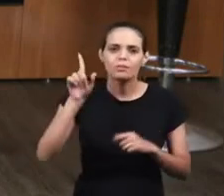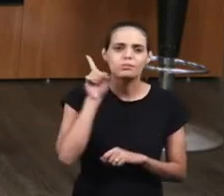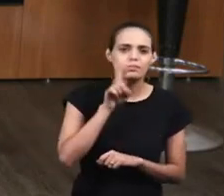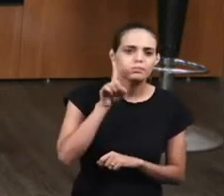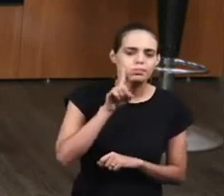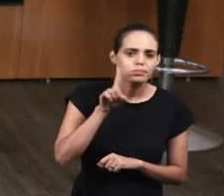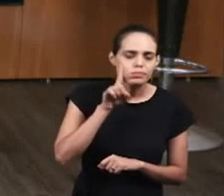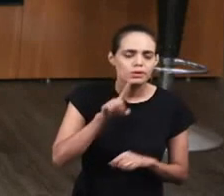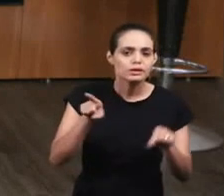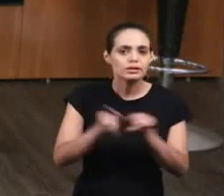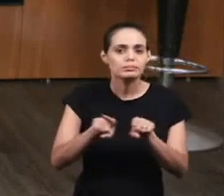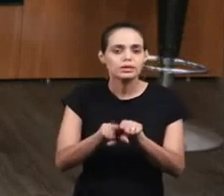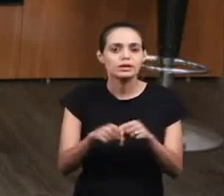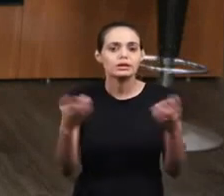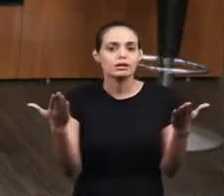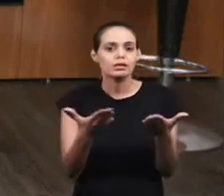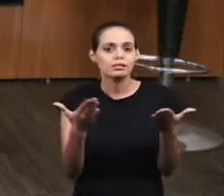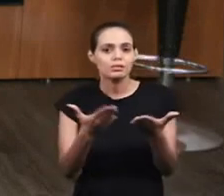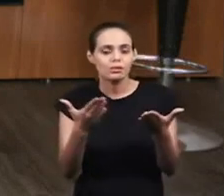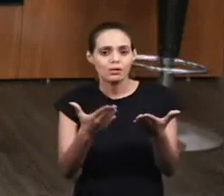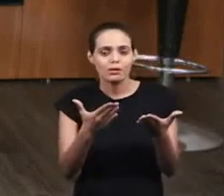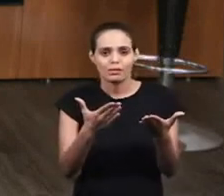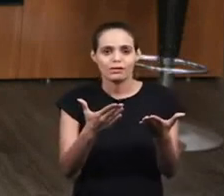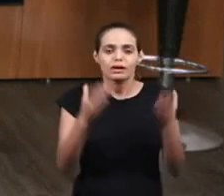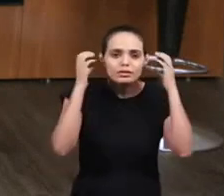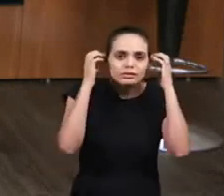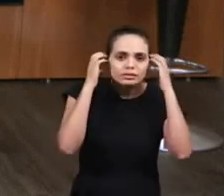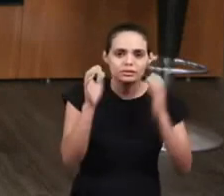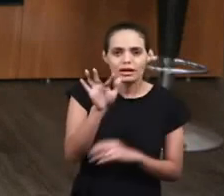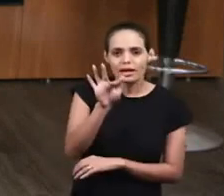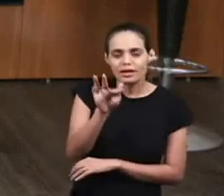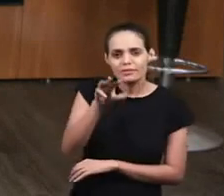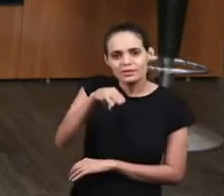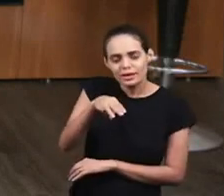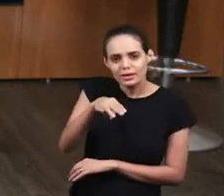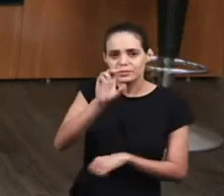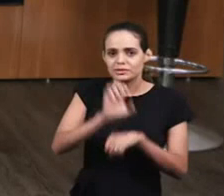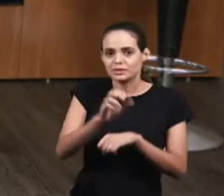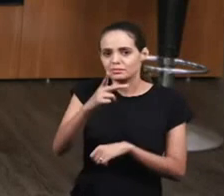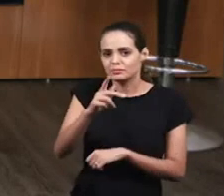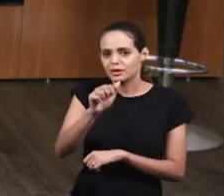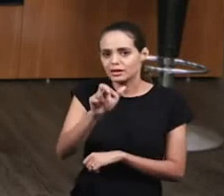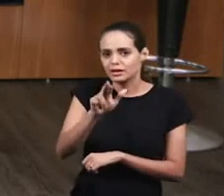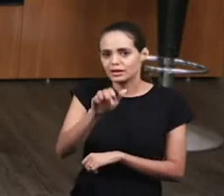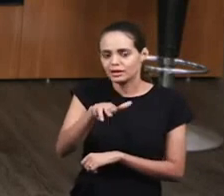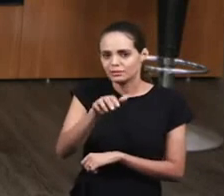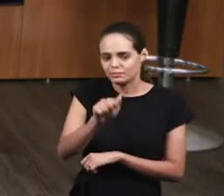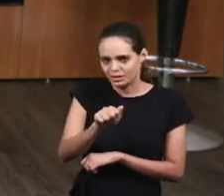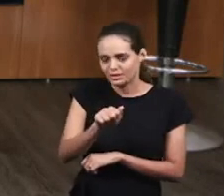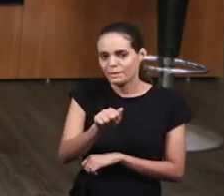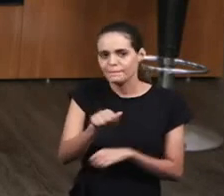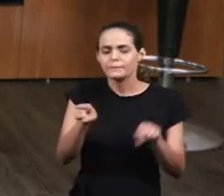werden wir auch in der Radioversion in Panama gehört und beginnen nun unsere Übertragung